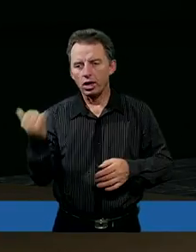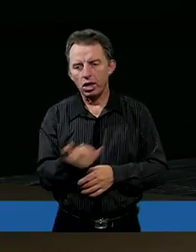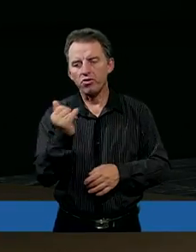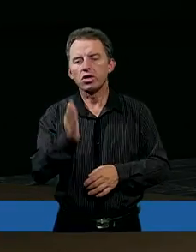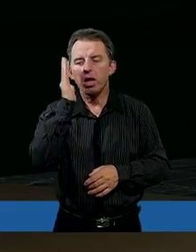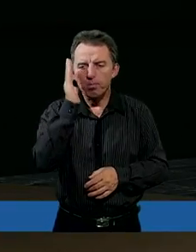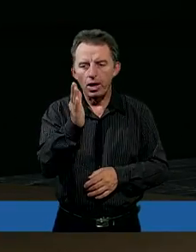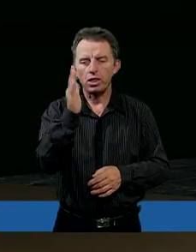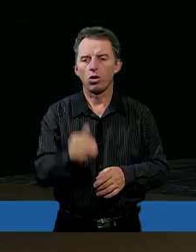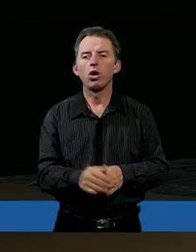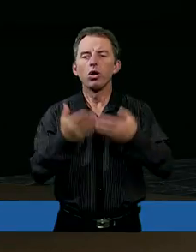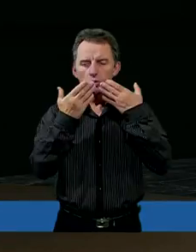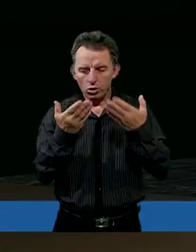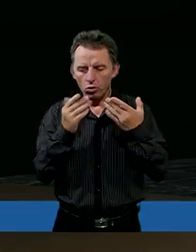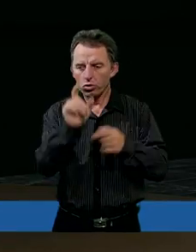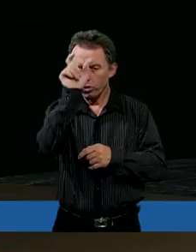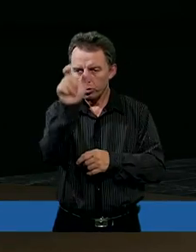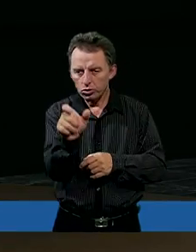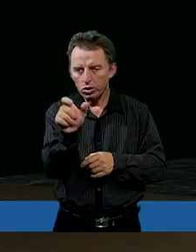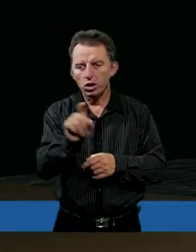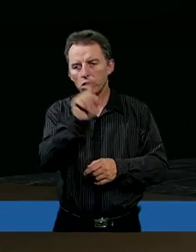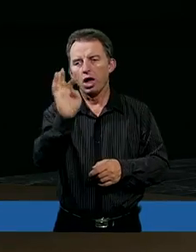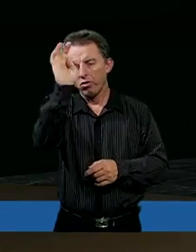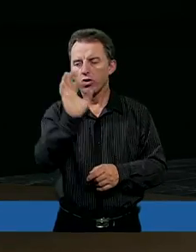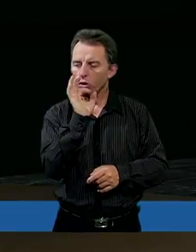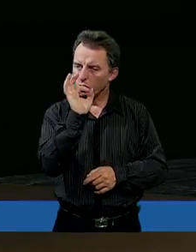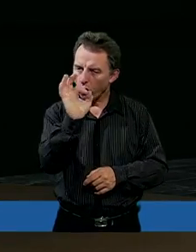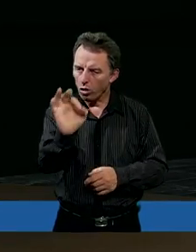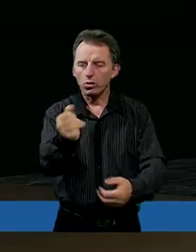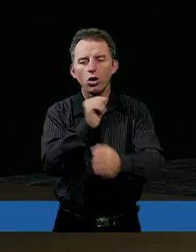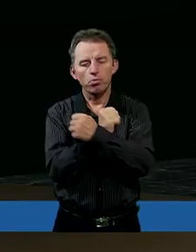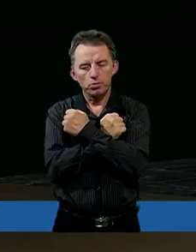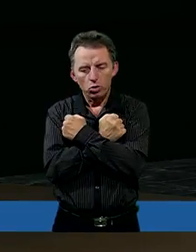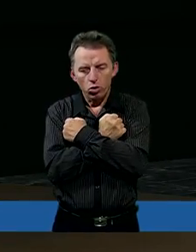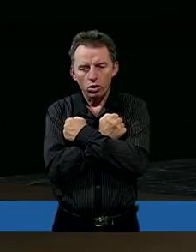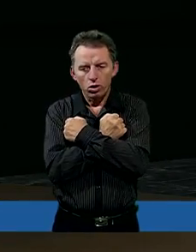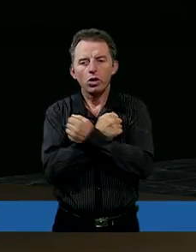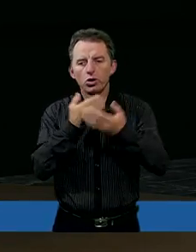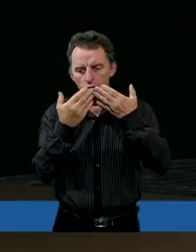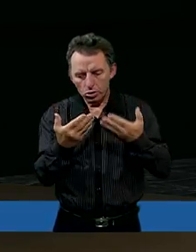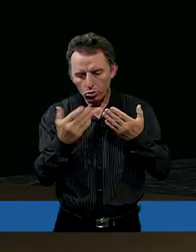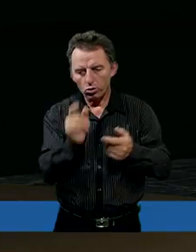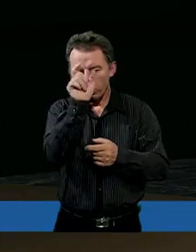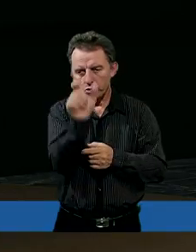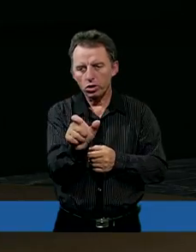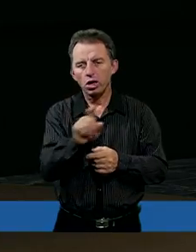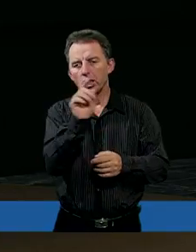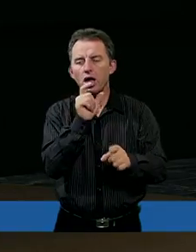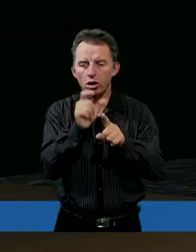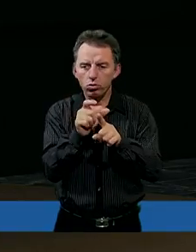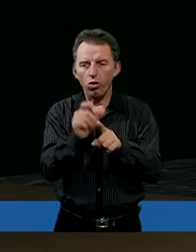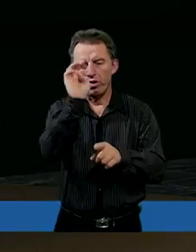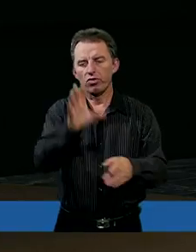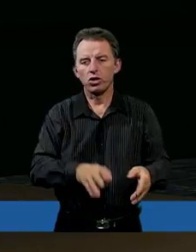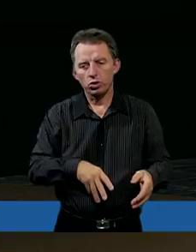będą. Dziękujemy Ci za Twoją dobroć i miłość i dziękujemy Ci za Słowo